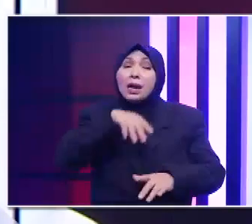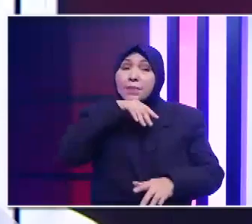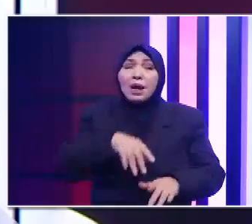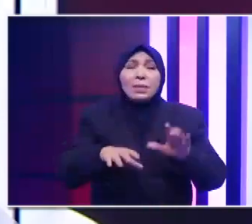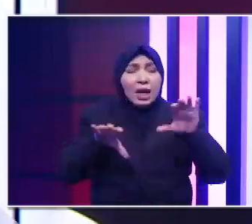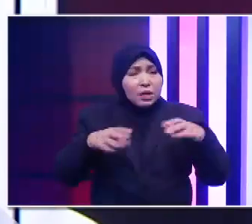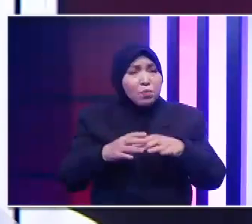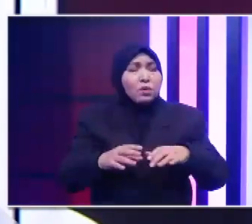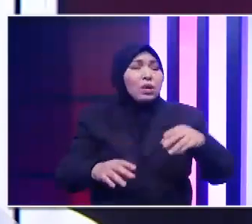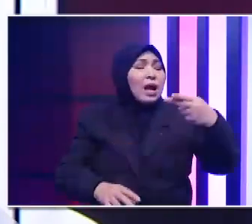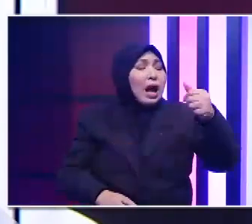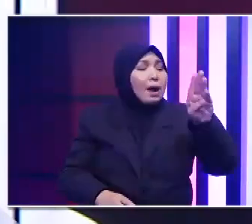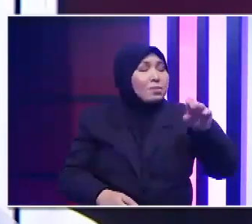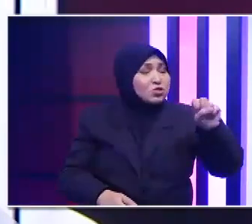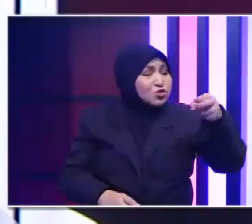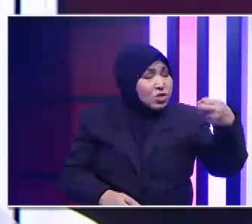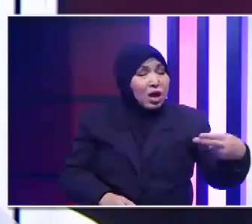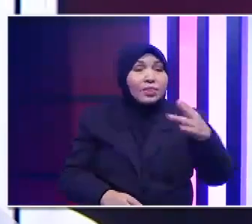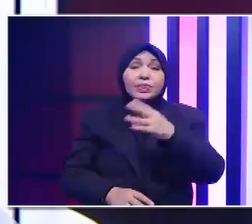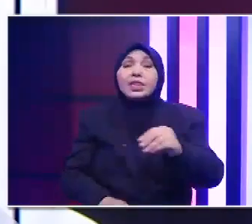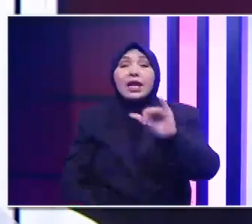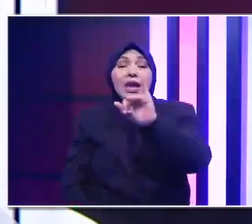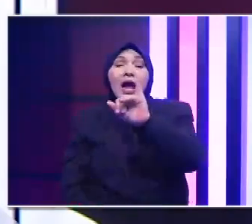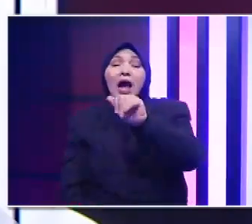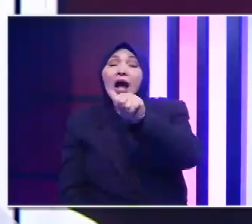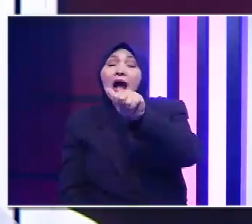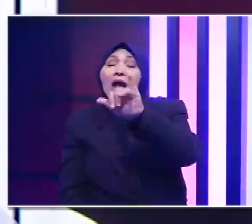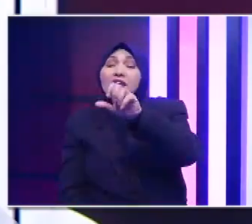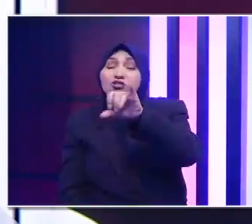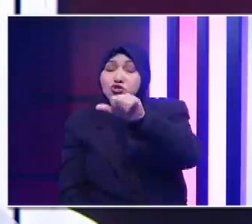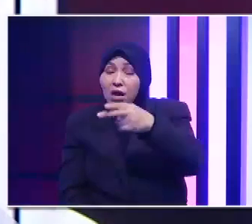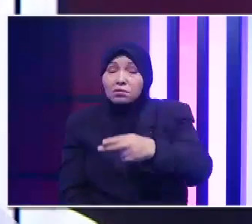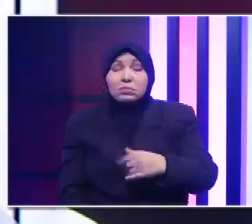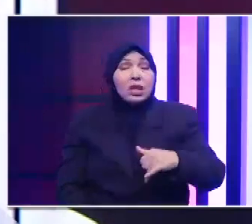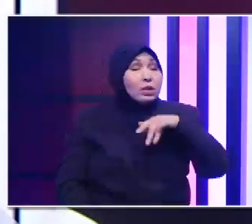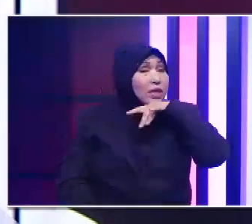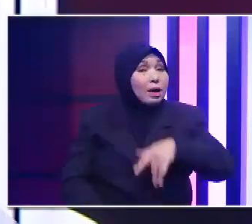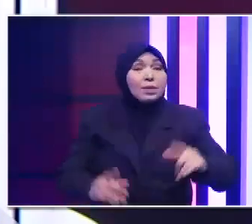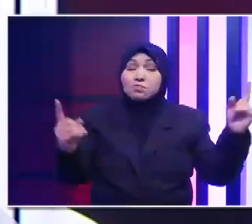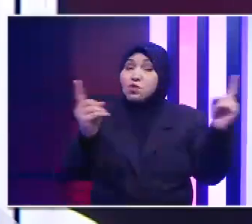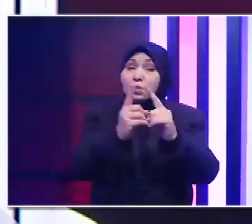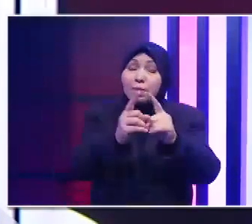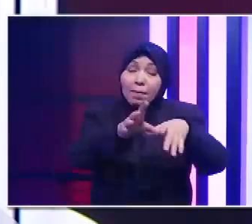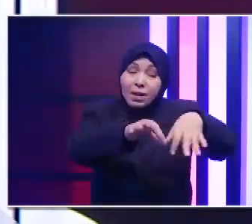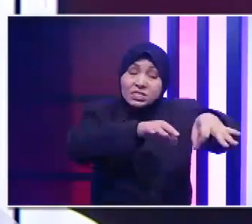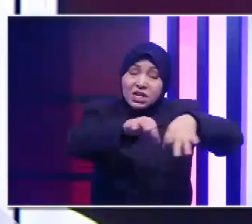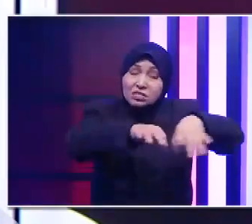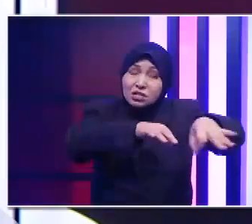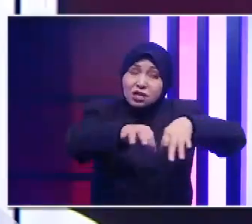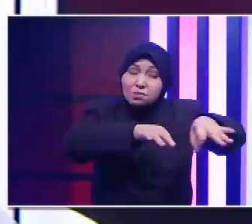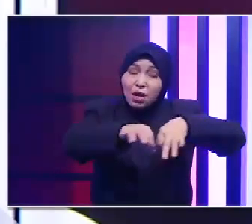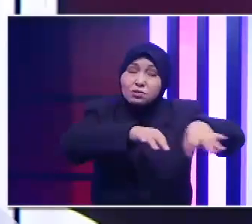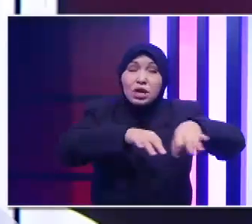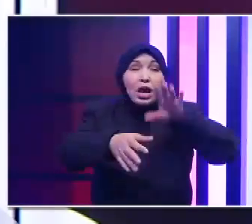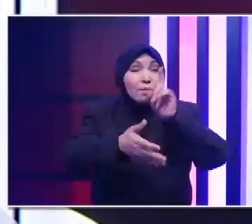yang dibawa oleh Hafshah dan Aisyah make nabi Shallallahu'alaihi berjumbai dengan Hafshah dan nabi Saleh menceritakan balik hapus